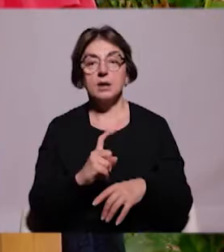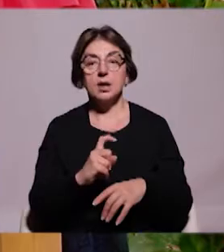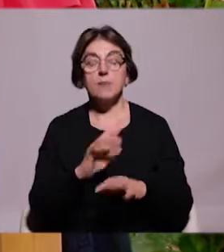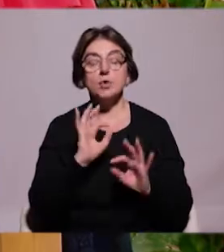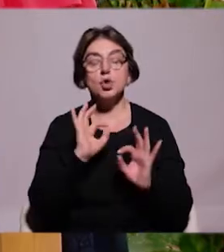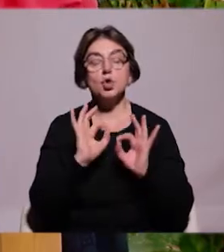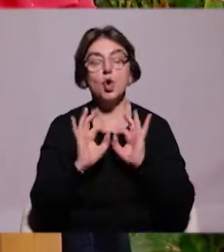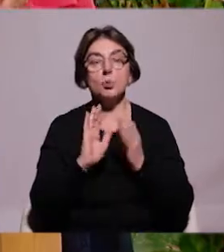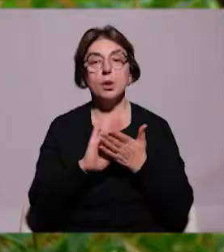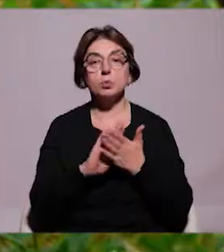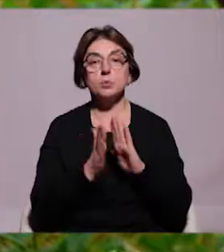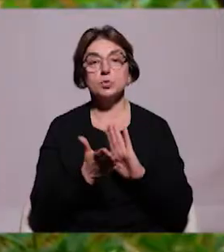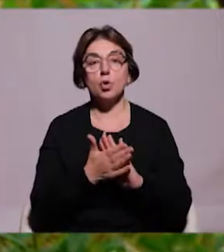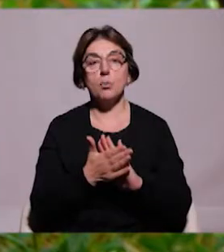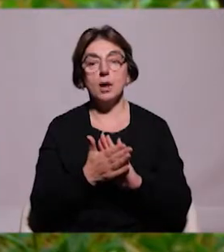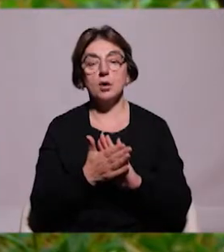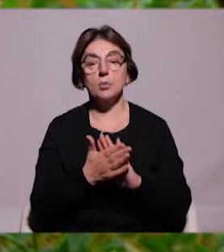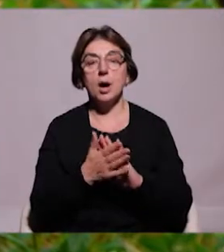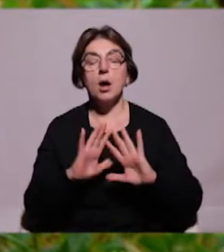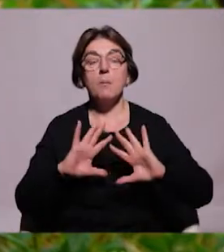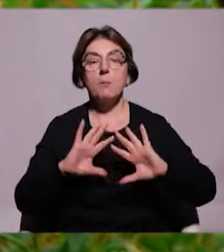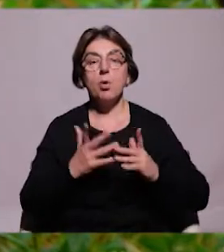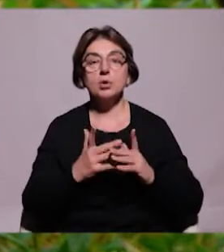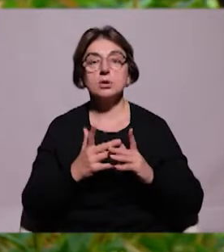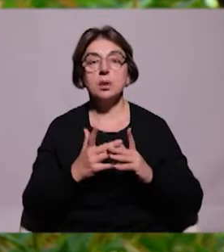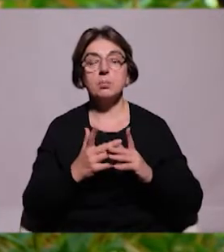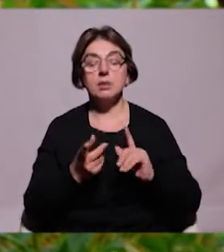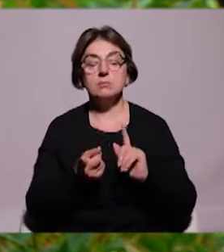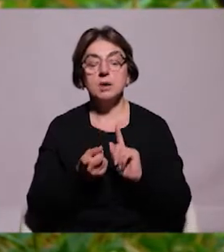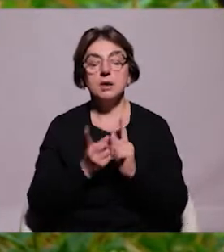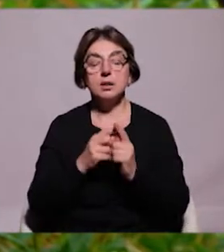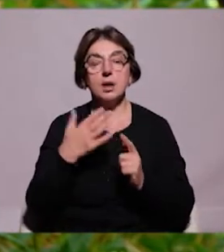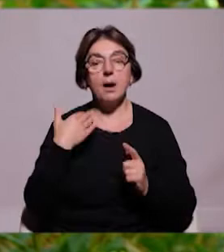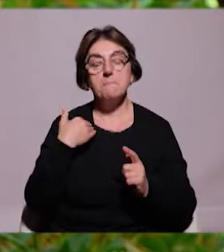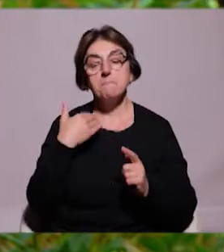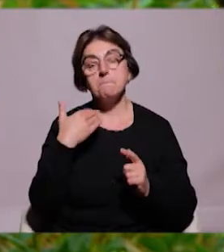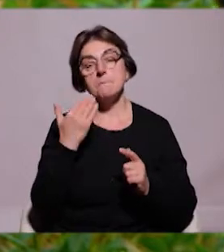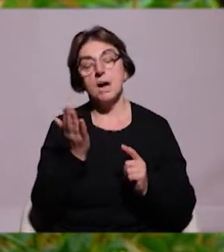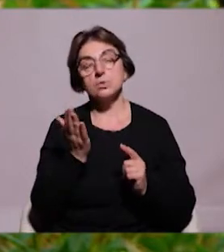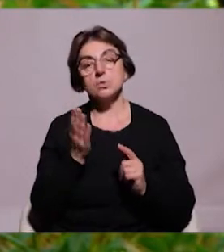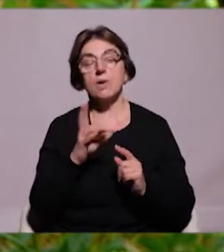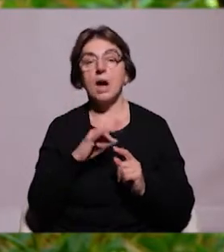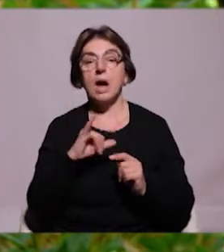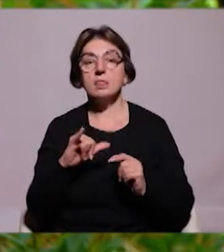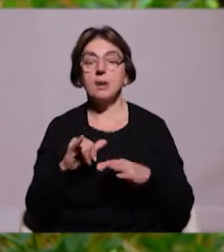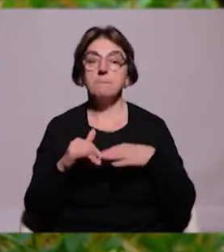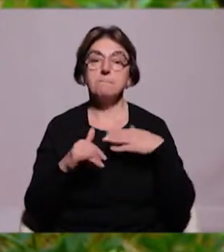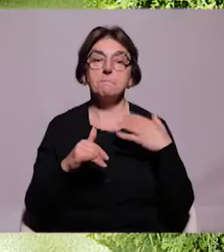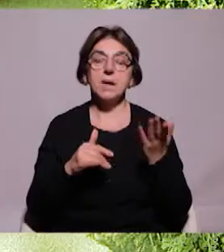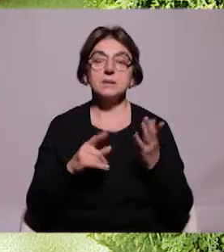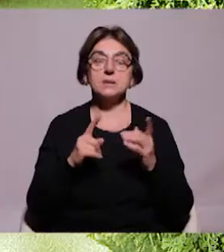ხერხემლის ნორმალური მდგომარეობიდან ხდება გადახრა მარჯვნივ ან მარცხნივ. რა თქმა უნდა,